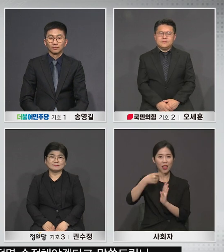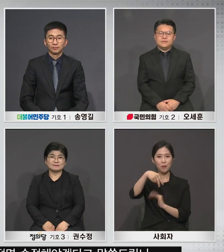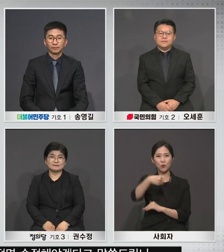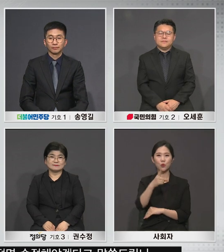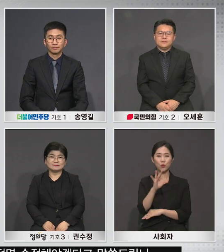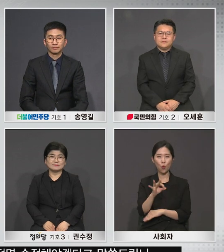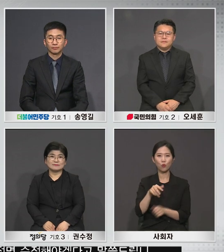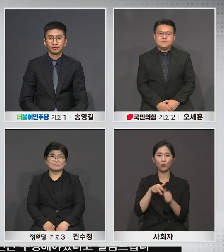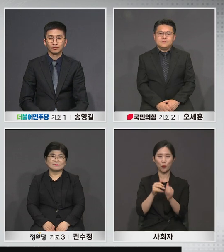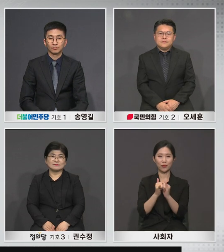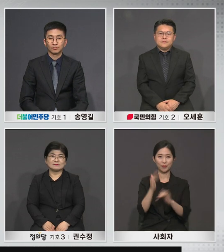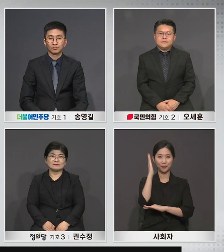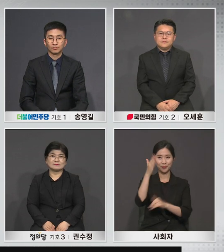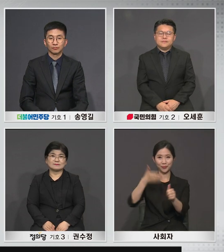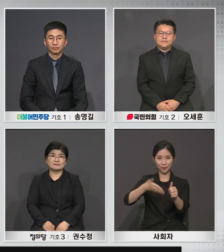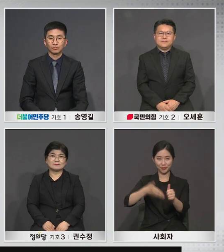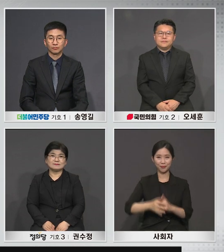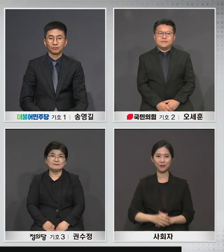듣겠습니다.